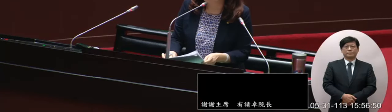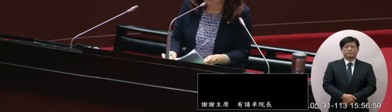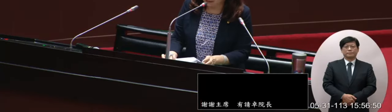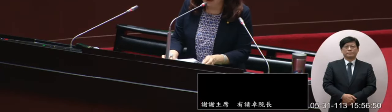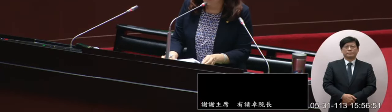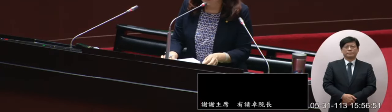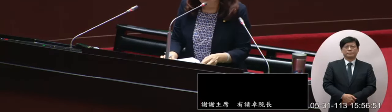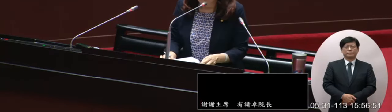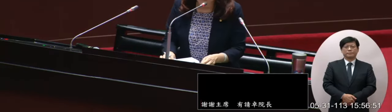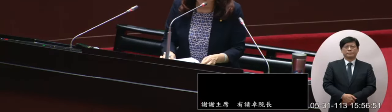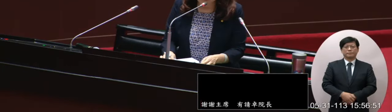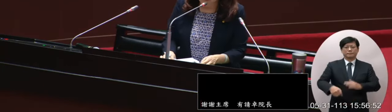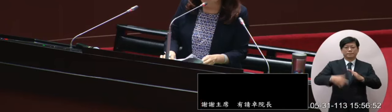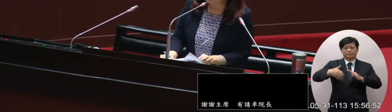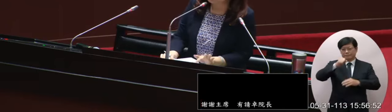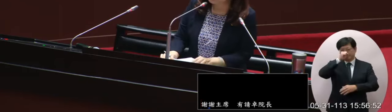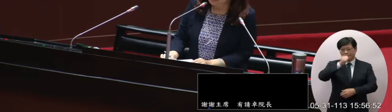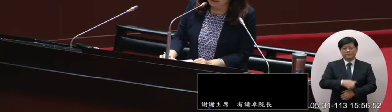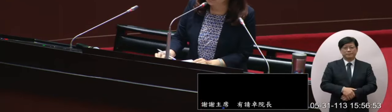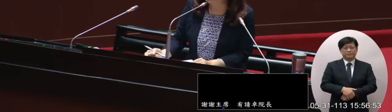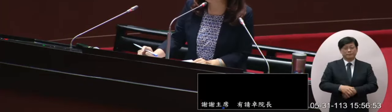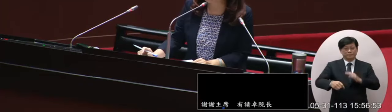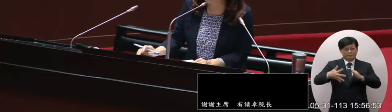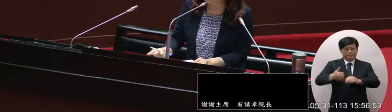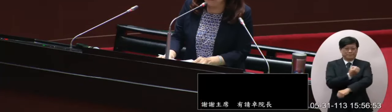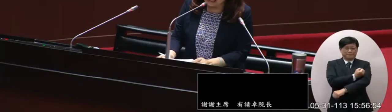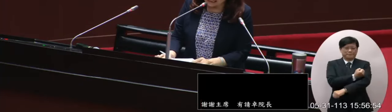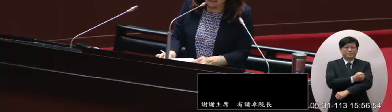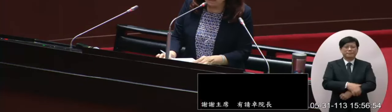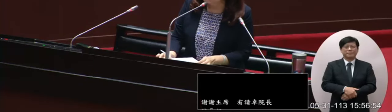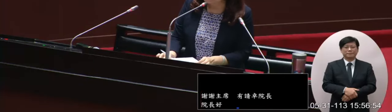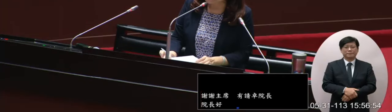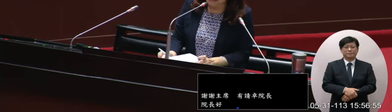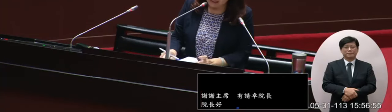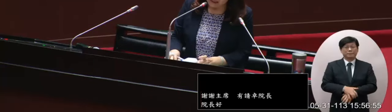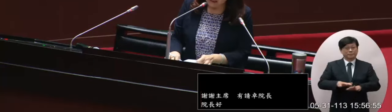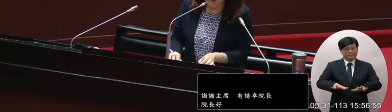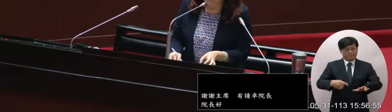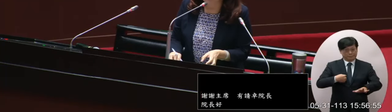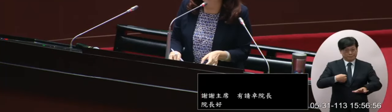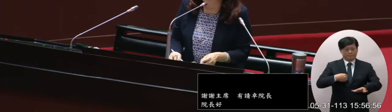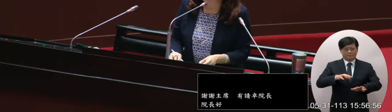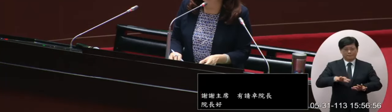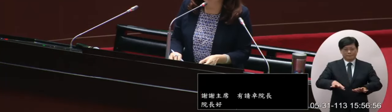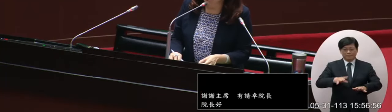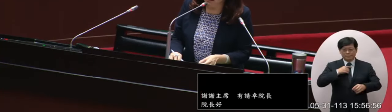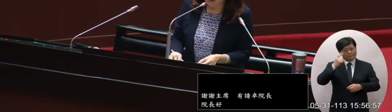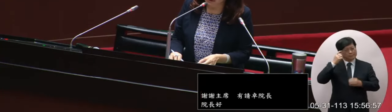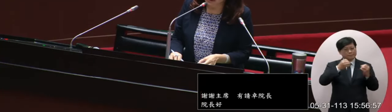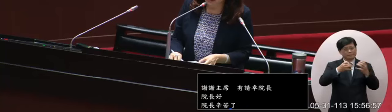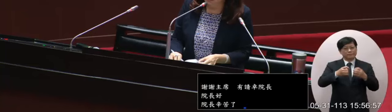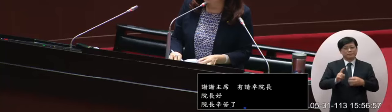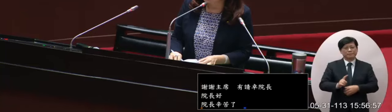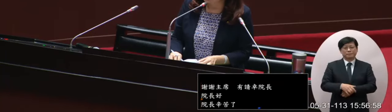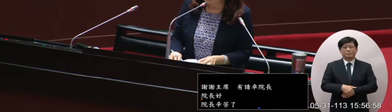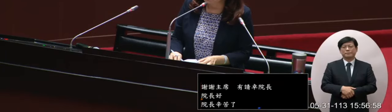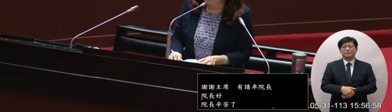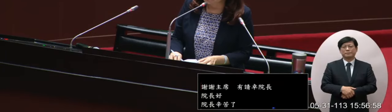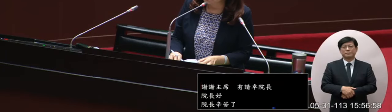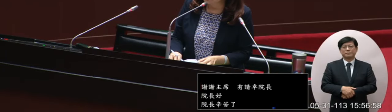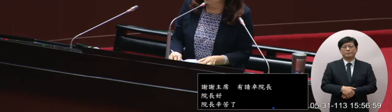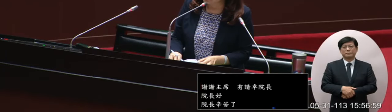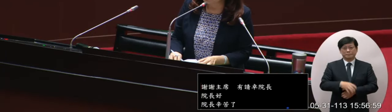卢委员好。 院长好，院长辛苦了啊。 不会。 那本席呢，今天要跟院长探讨的是，